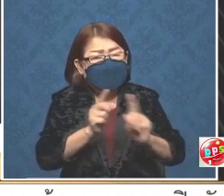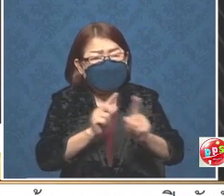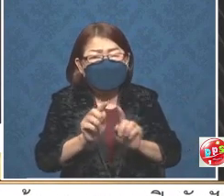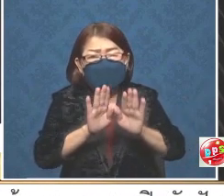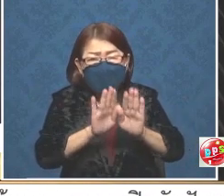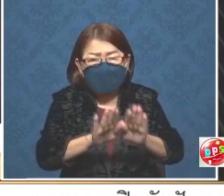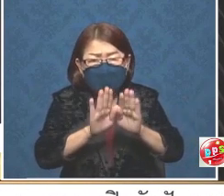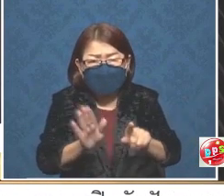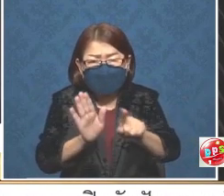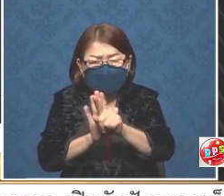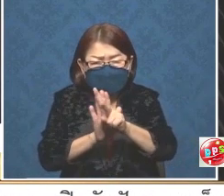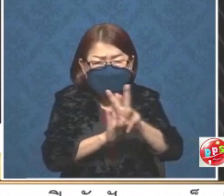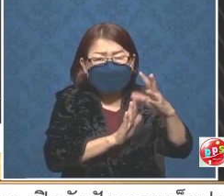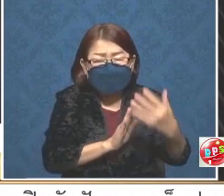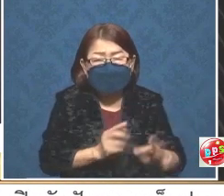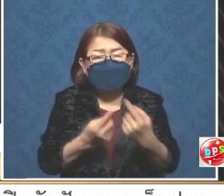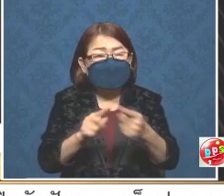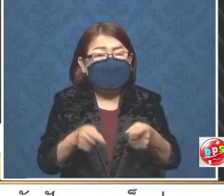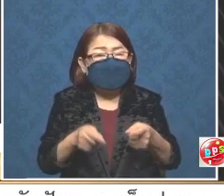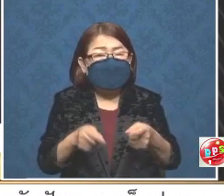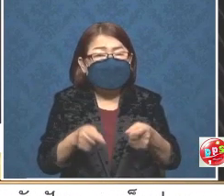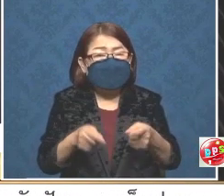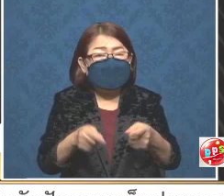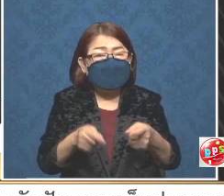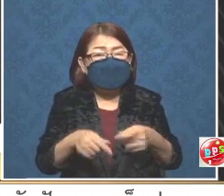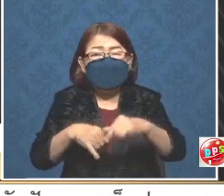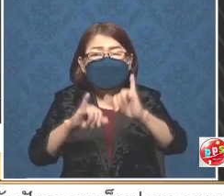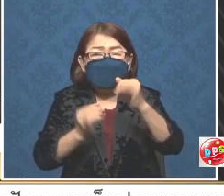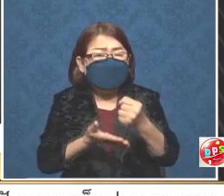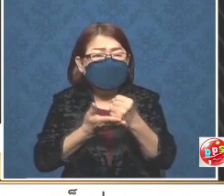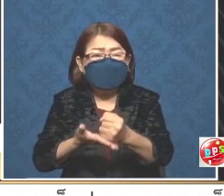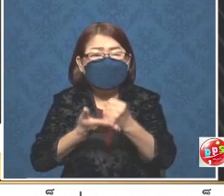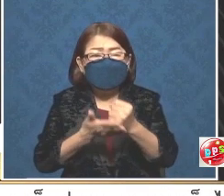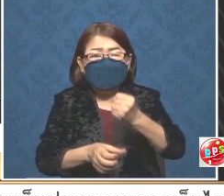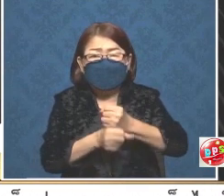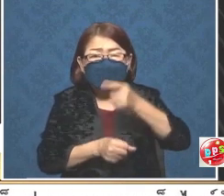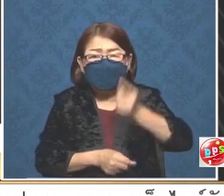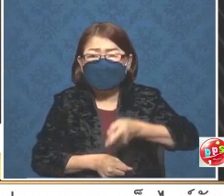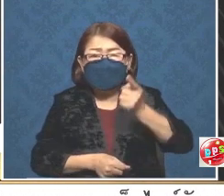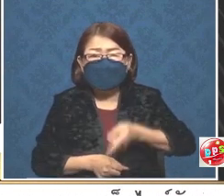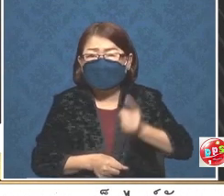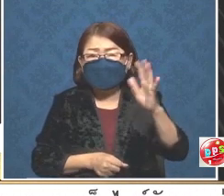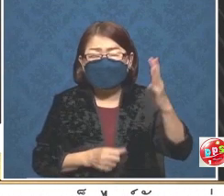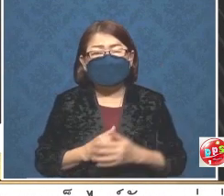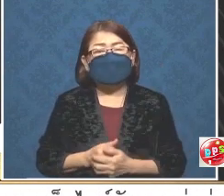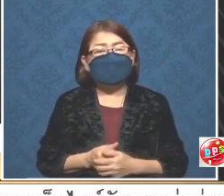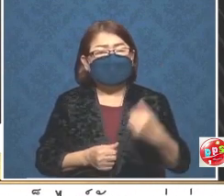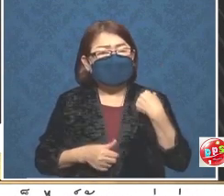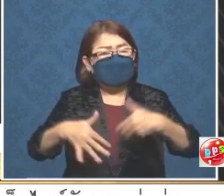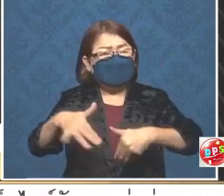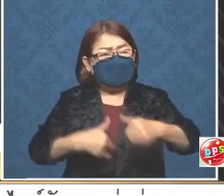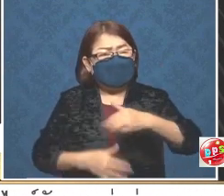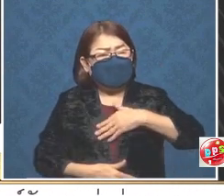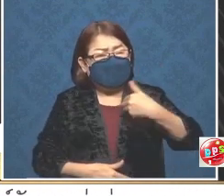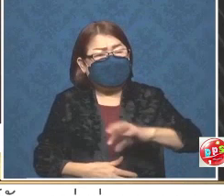ห่งนี้ปากฏวายัไมไดรับการแก้ไขปัหาอย่างจริงจังพี่น้องได้รองเรีนไปยังกมชนวัตธาน